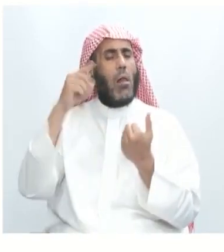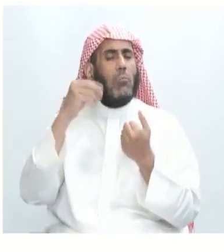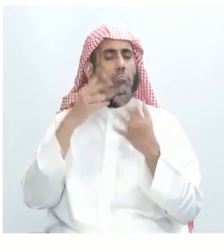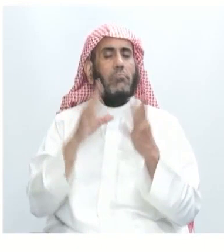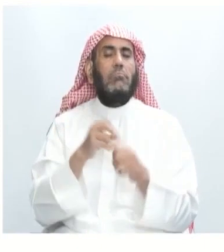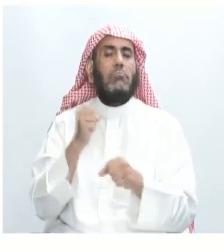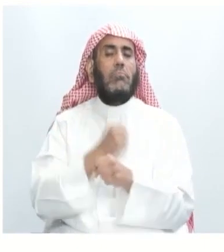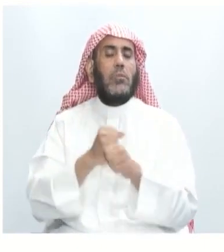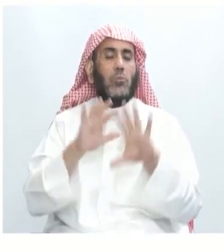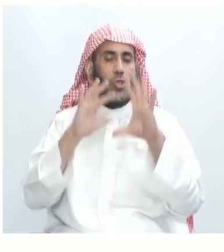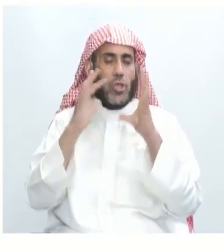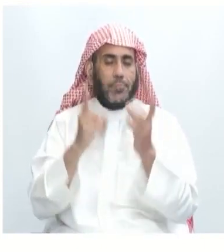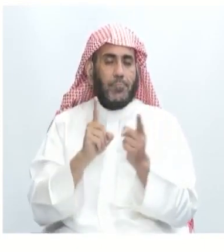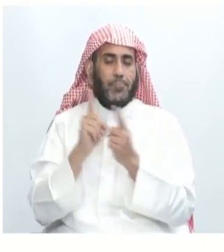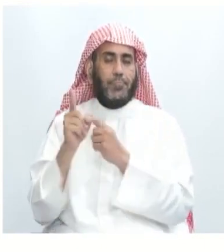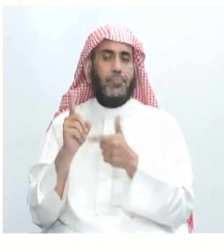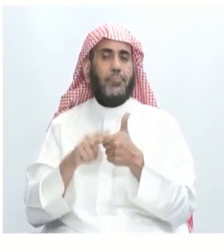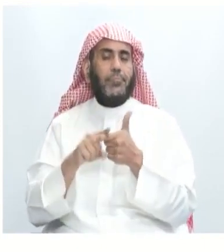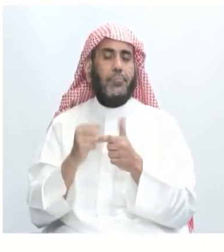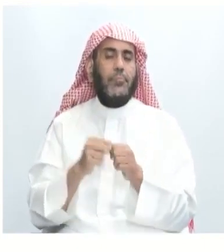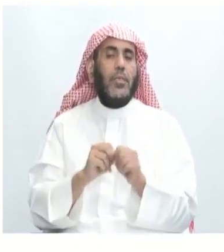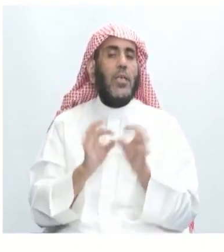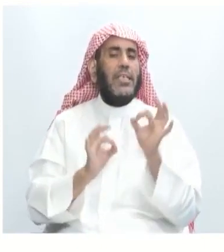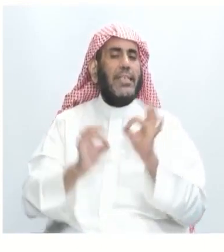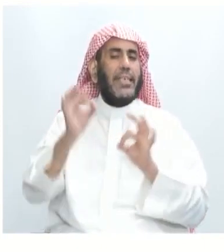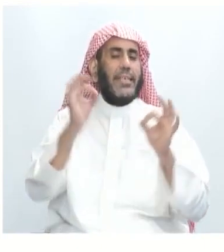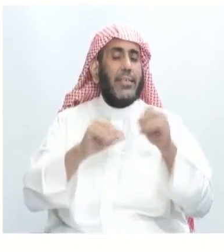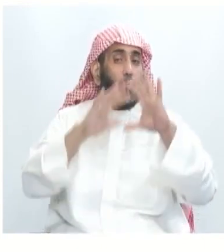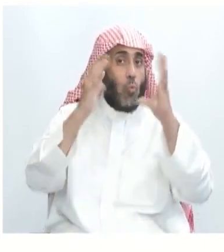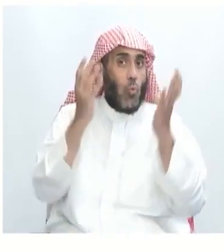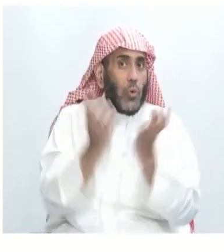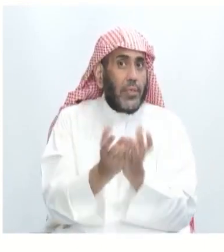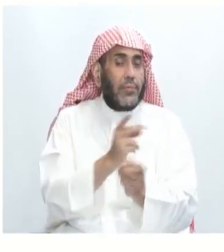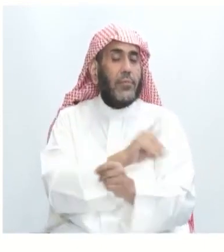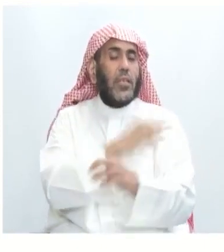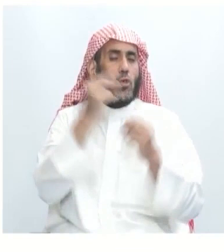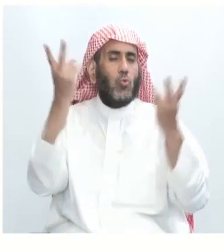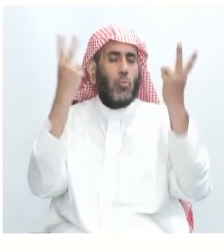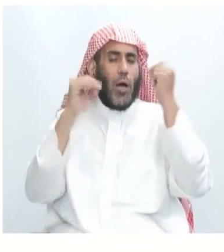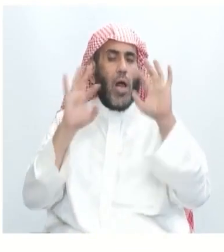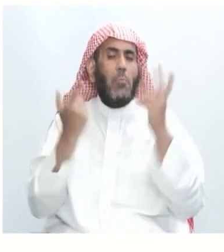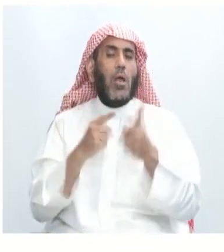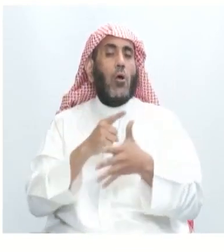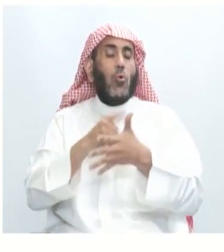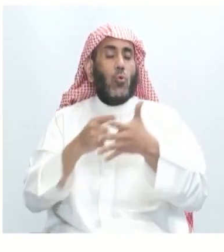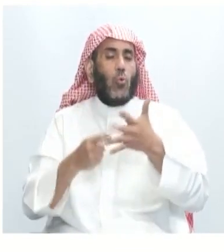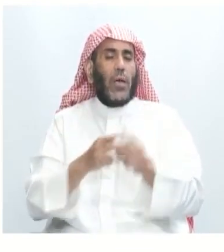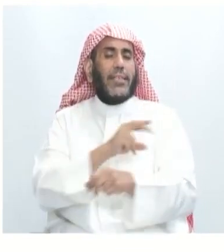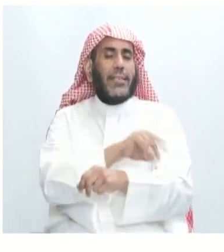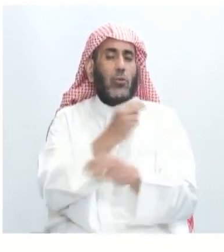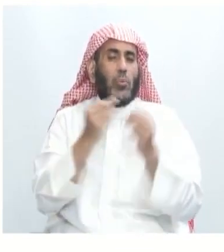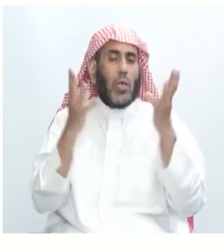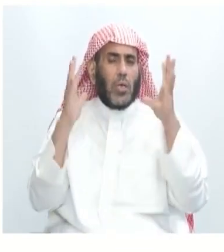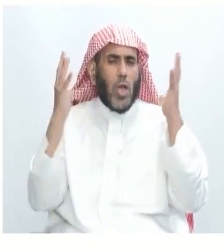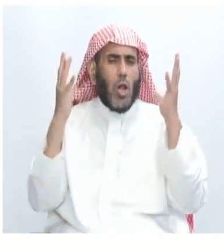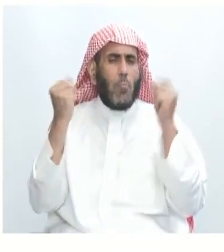استخدم الشكل الاتي هنا ثانيه استخدم الشكل الاتي لتخطيط لوصف تجربه علميه تجارب وايضا خطوات التجربه التي كنت